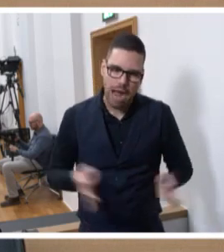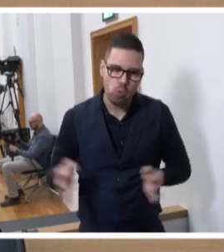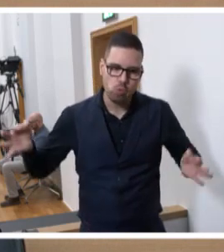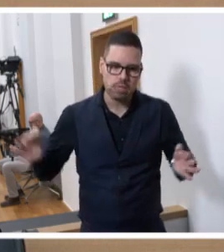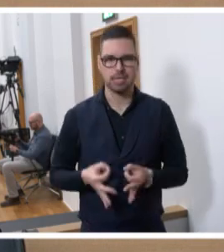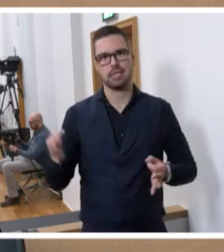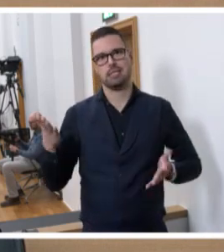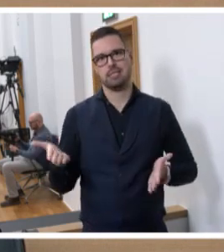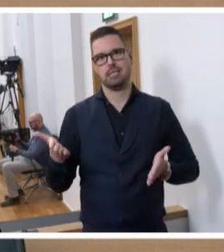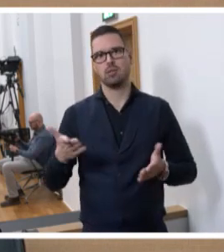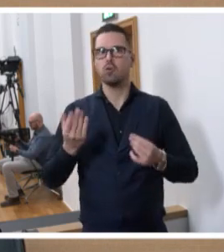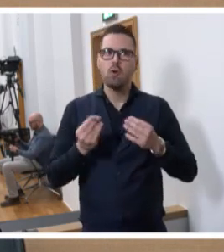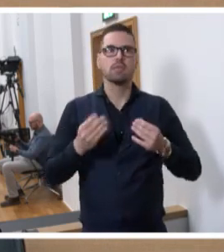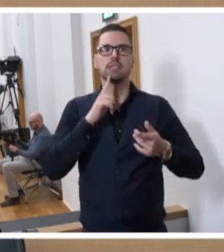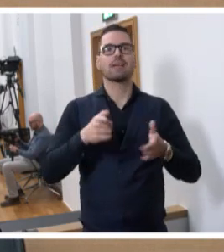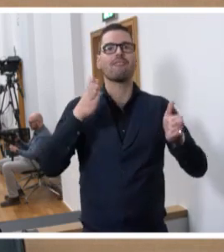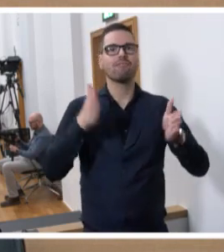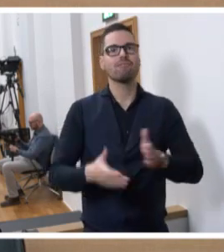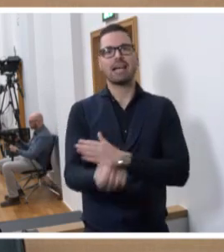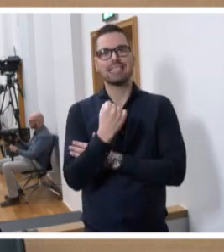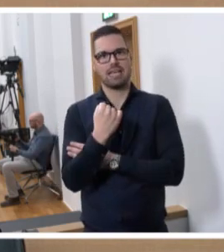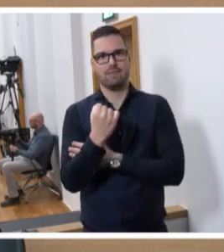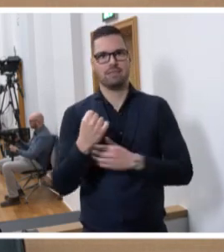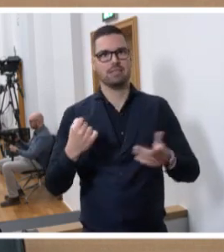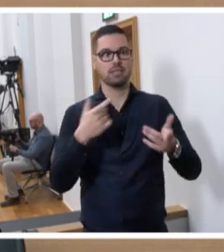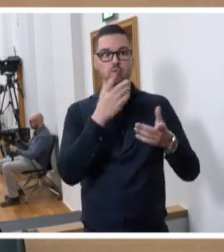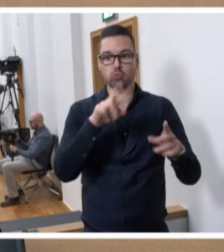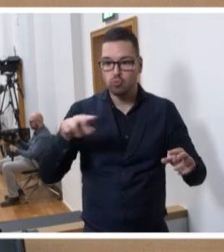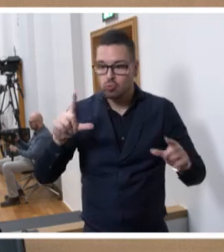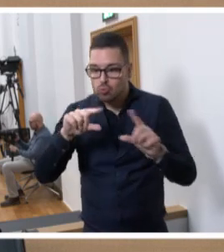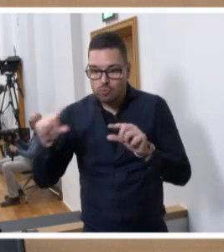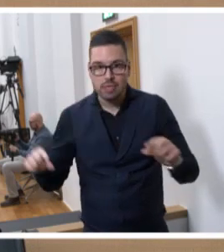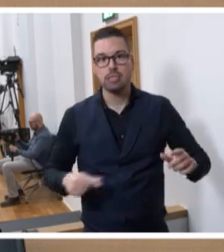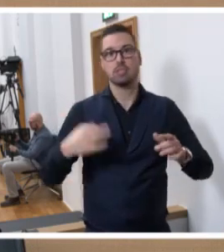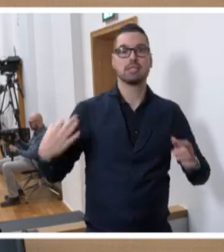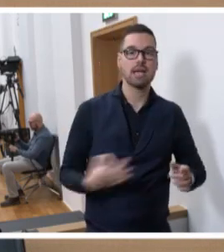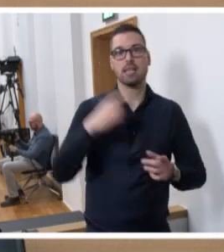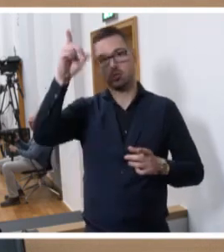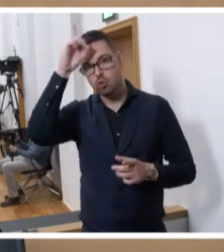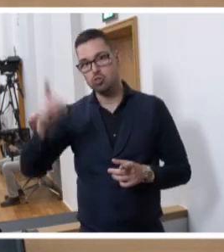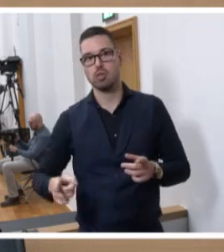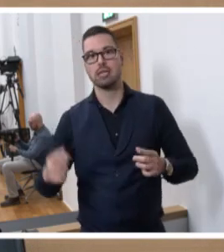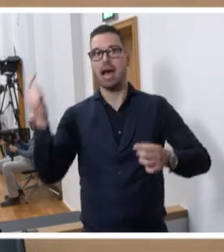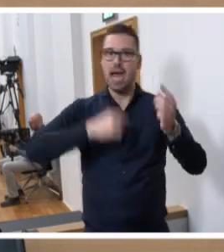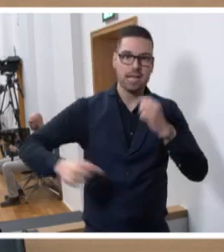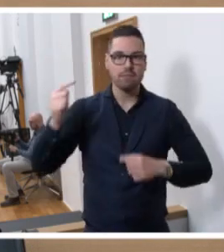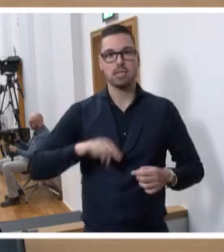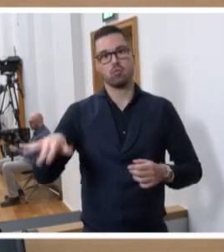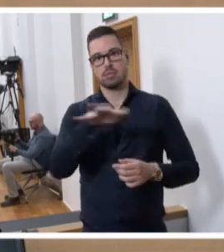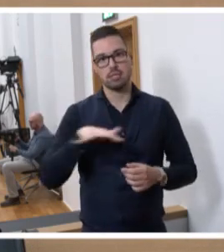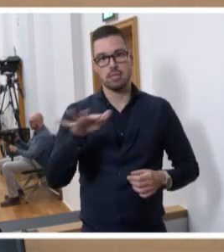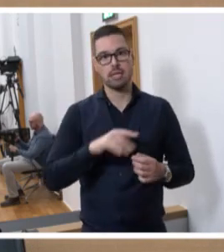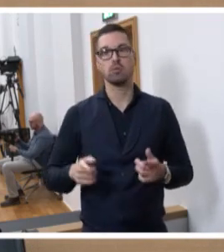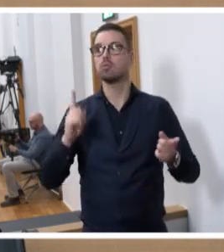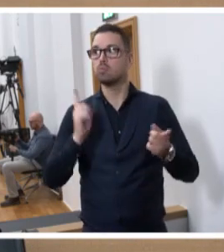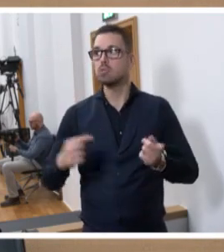haben heute morgen so oft über Fachkräftemangel gesprochen es ist einmal so dass Saarland und Deutschland sind ein Einwanderungsland wir müssen diese